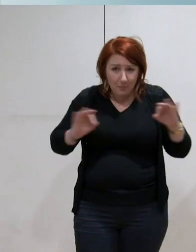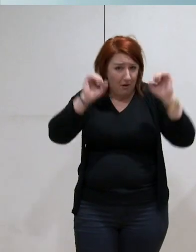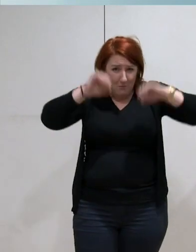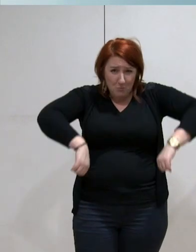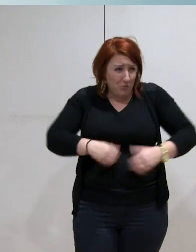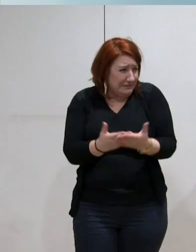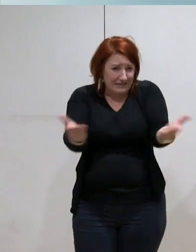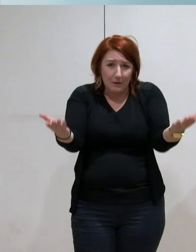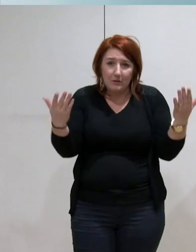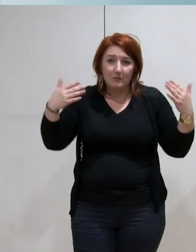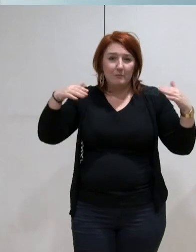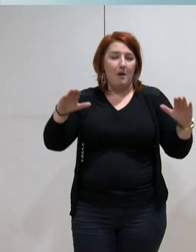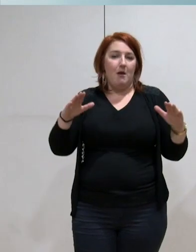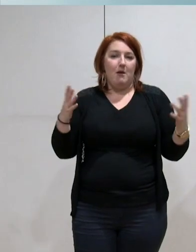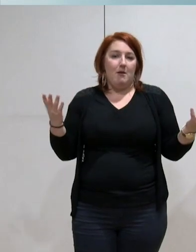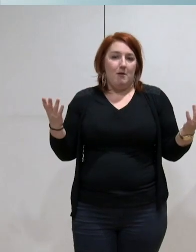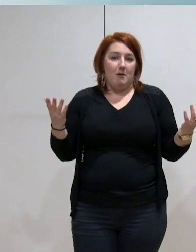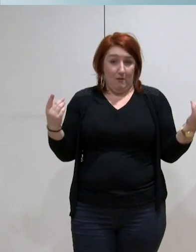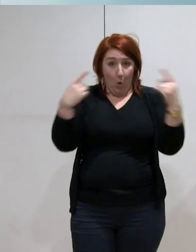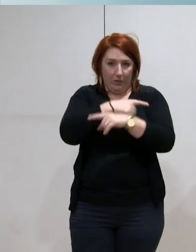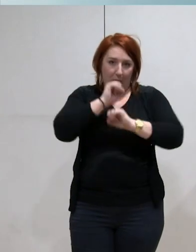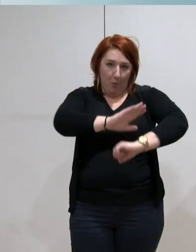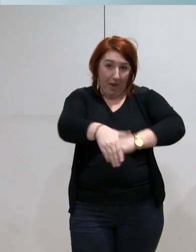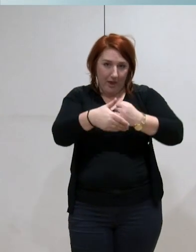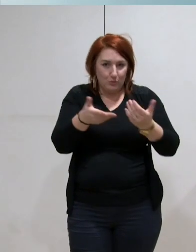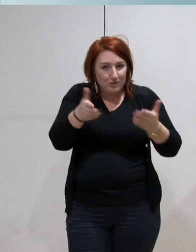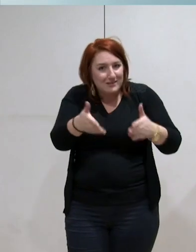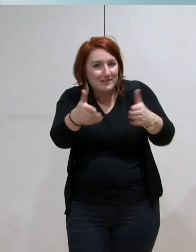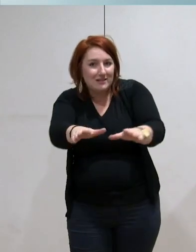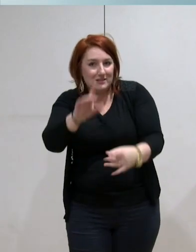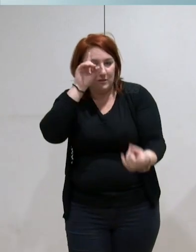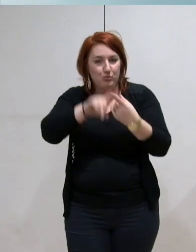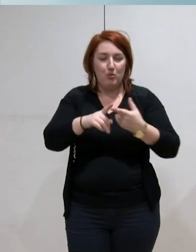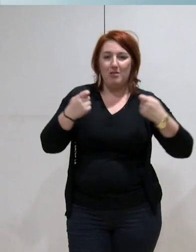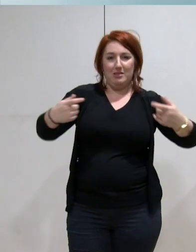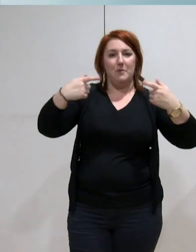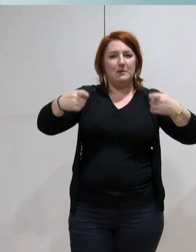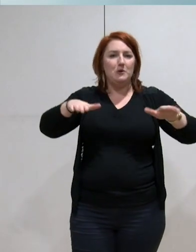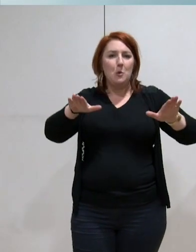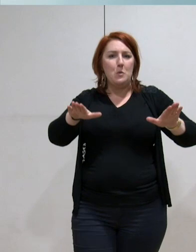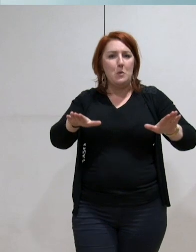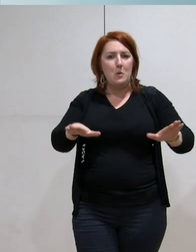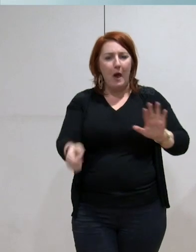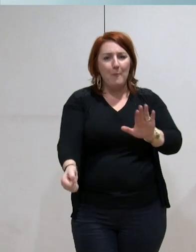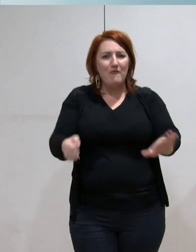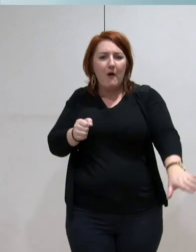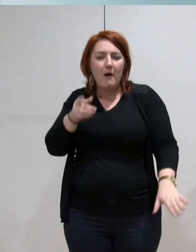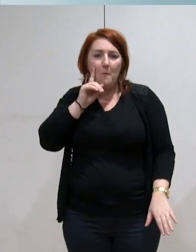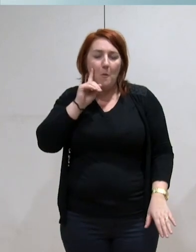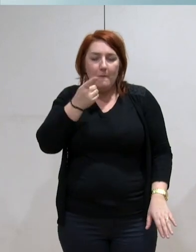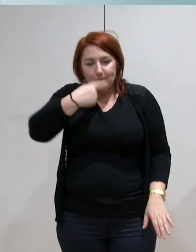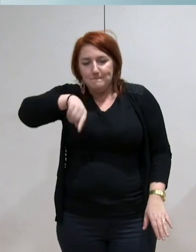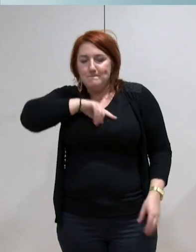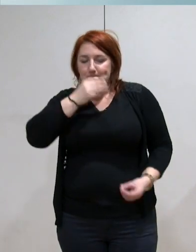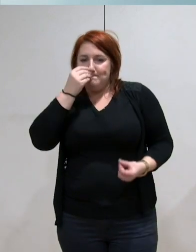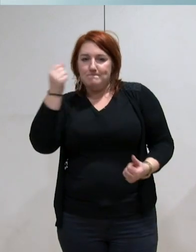fait de tout cela mais ça aurait pu être aussi une aide à la décision en matière de diminution du train de vie de la collectivité car nous pensons que là aussi il y a des